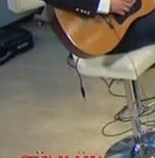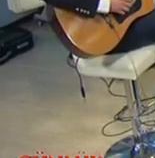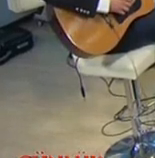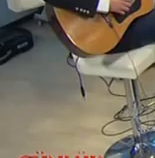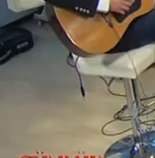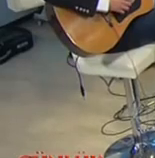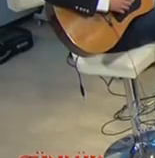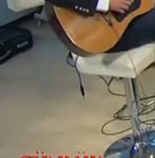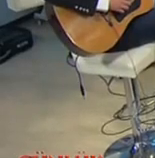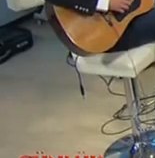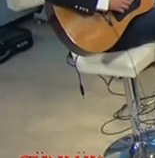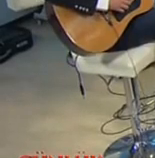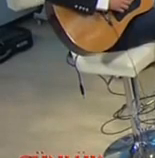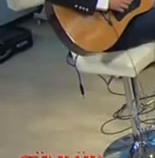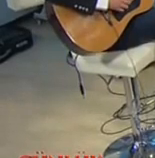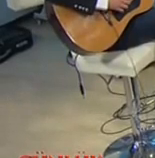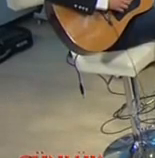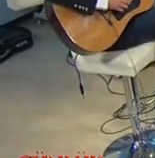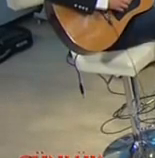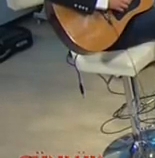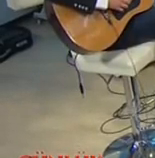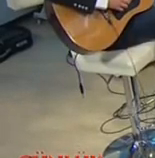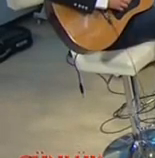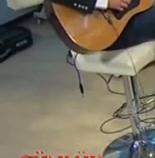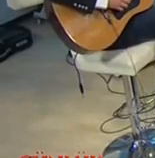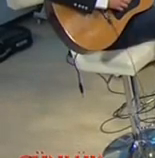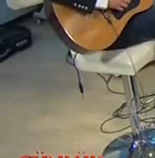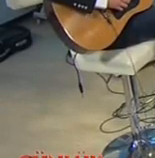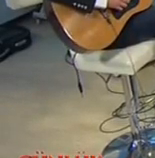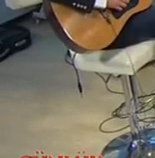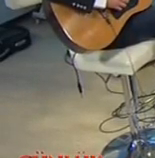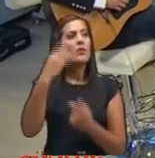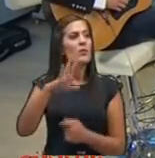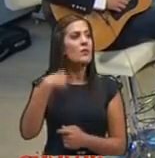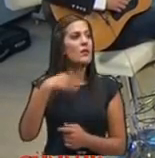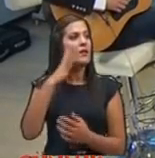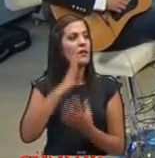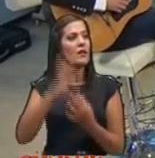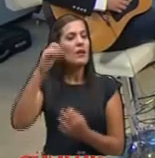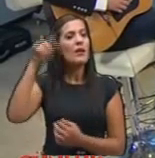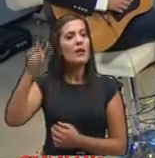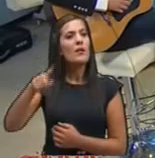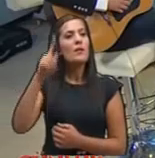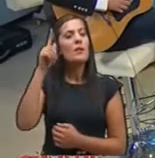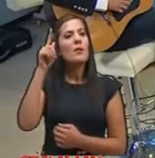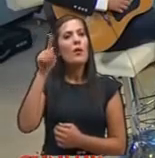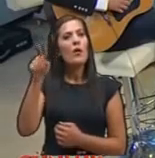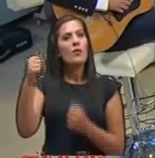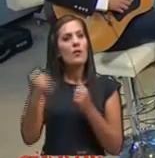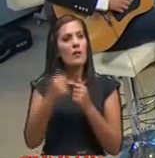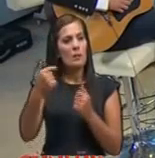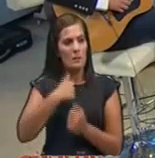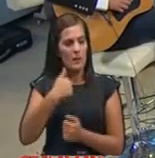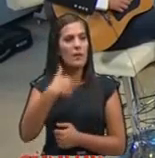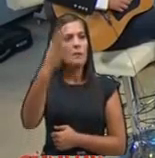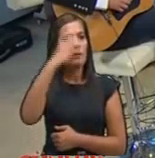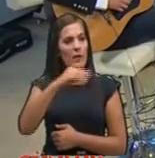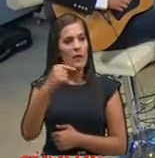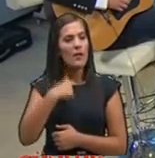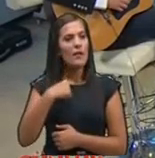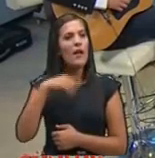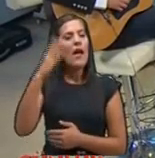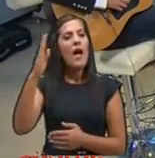beraber çaldığım arkadaşlarım vardı müzisyen. Onlarla beraber Antalya'ya gittik. İki yıl Antalya'da Belek'te bir otelde havuz kenarında bordrolu müzisyen olarak şarkı